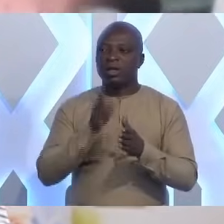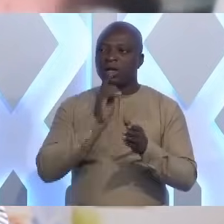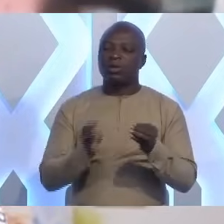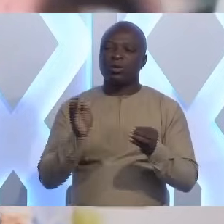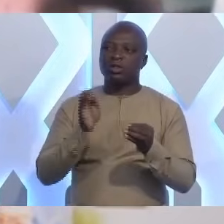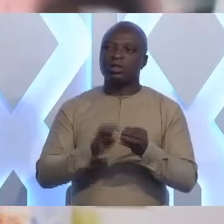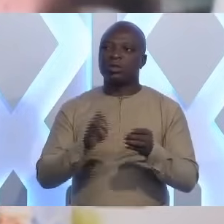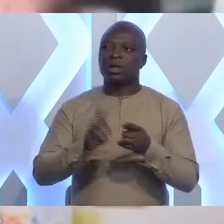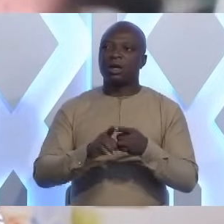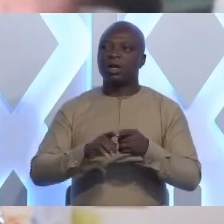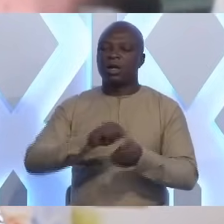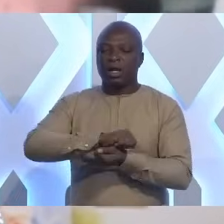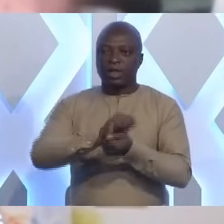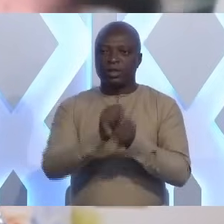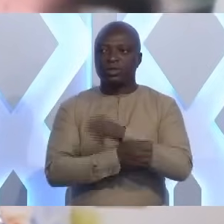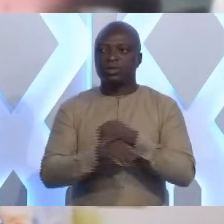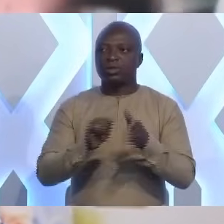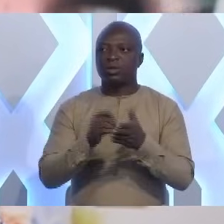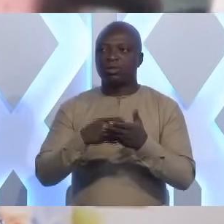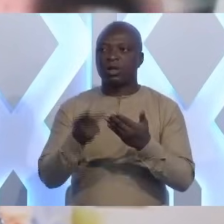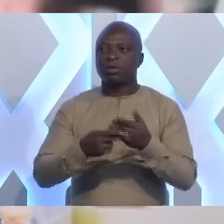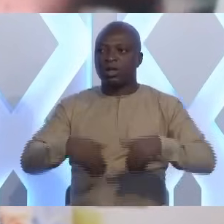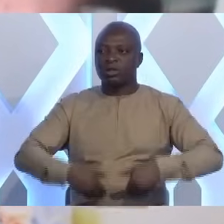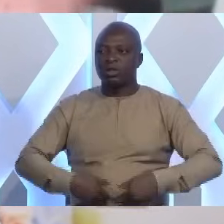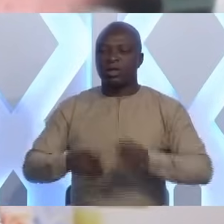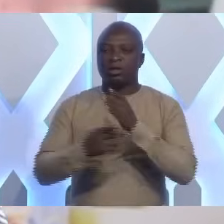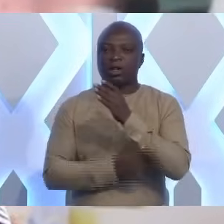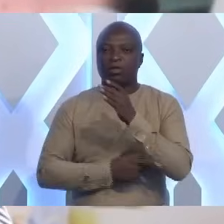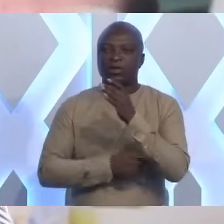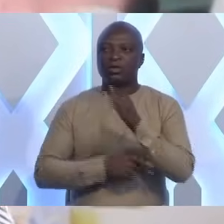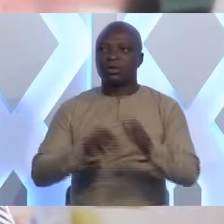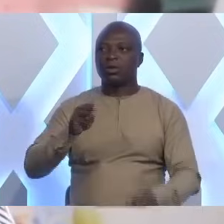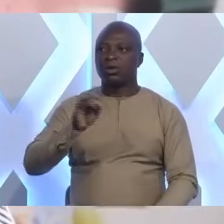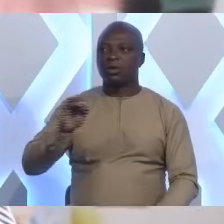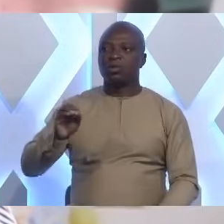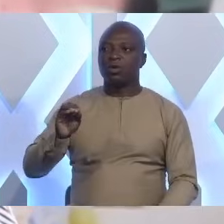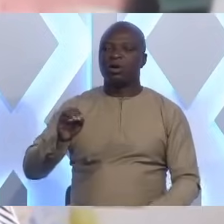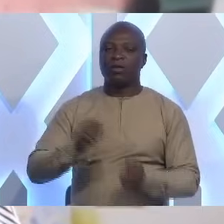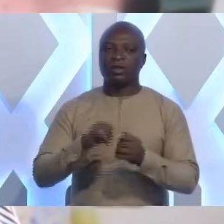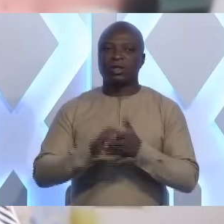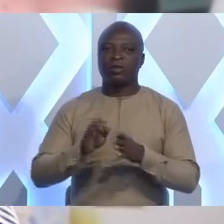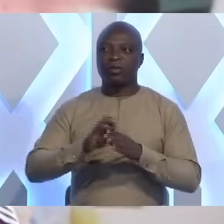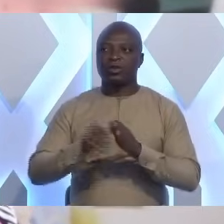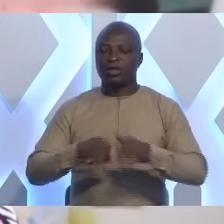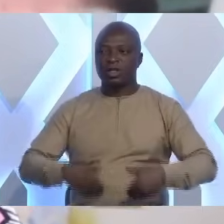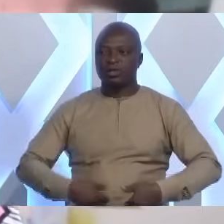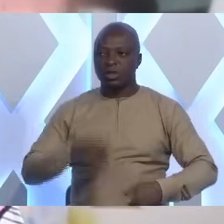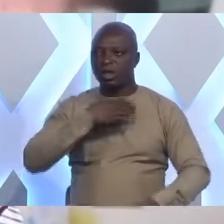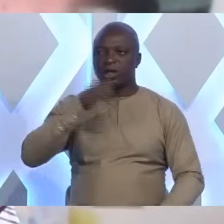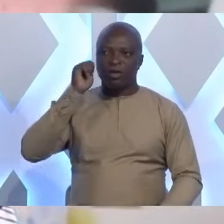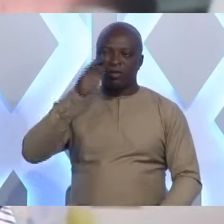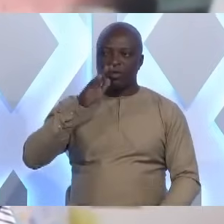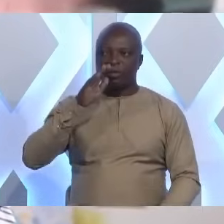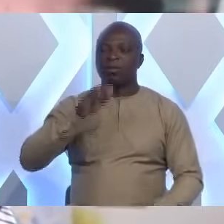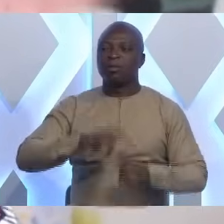à la redynamisation du potentiel de la jeunesse de la préfecture de Mo, de consolider la formation des jeunes et femmes,